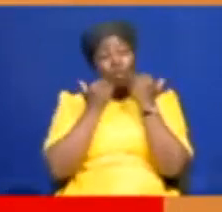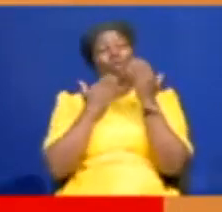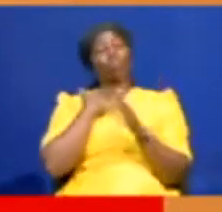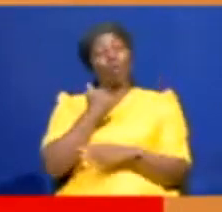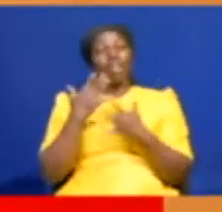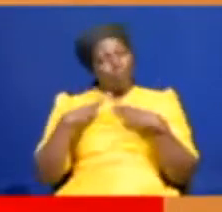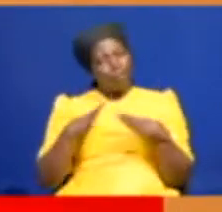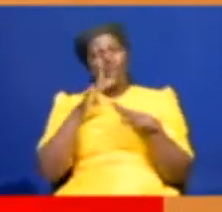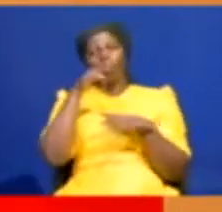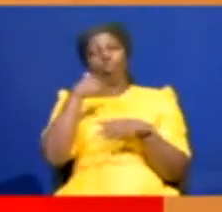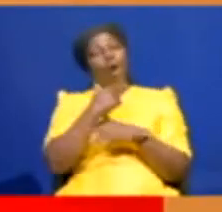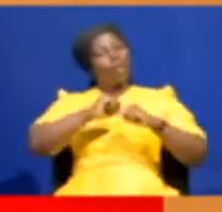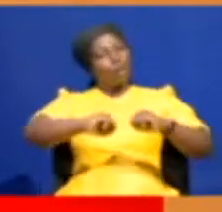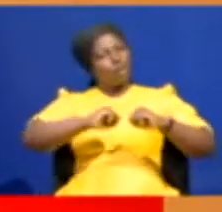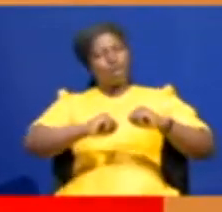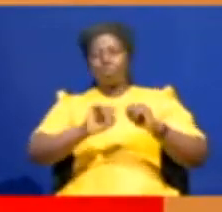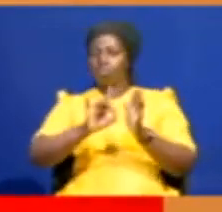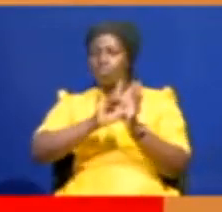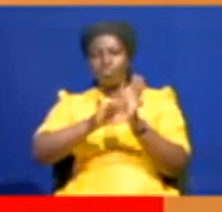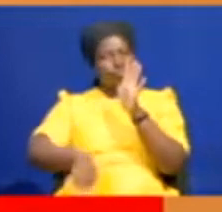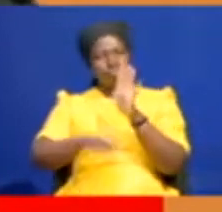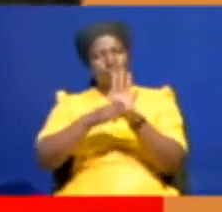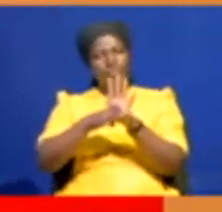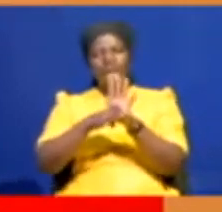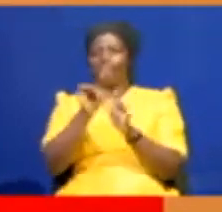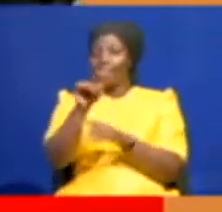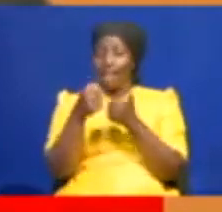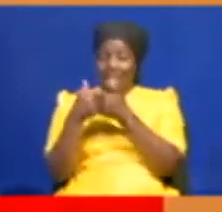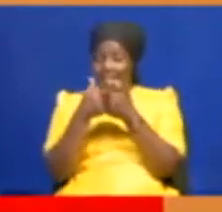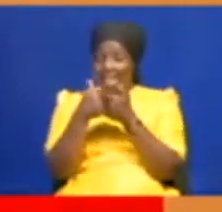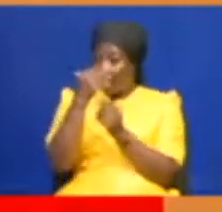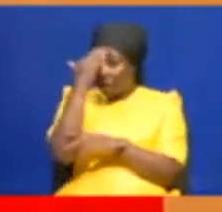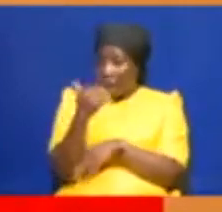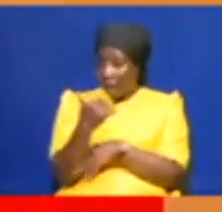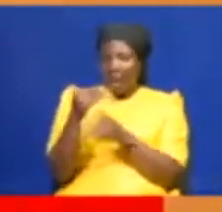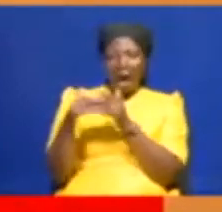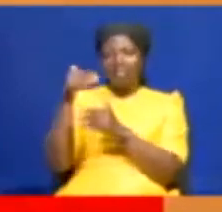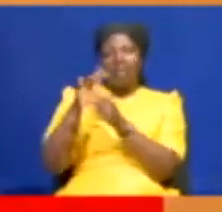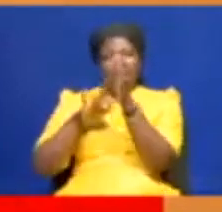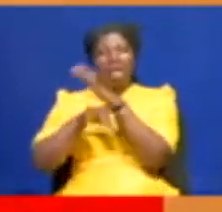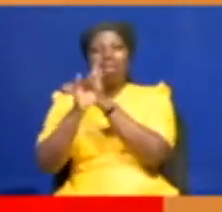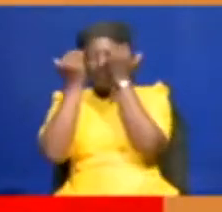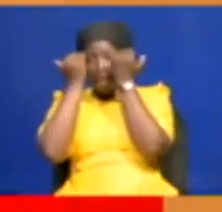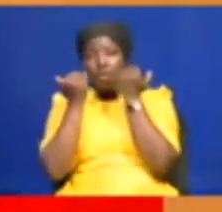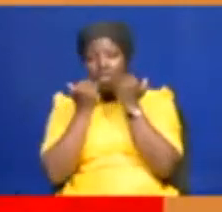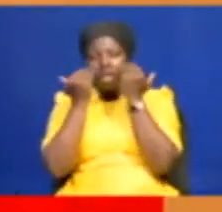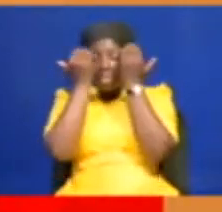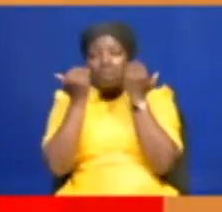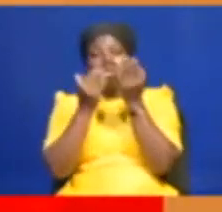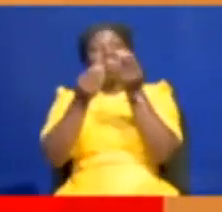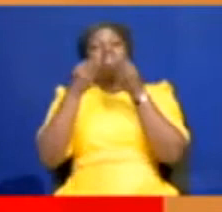wanaosimamia waondolewe pale. Na imekuwa ni changamoto, manake hata baada ya kwenda kotini, hata koti kutupatia court